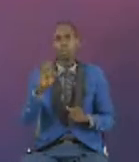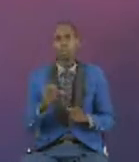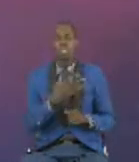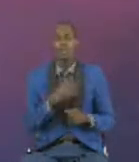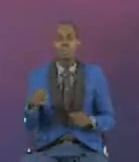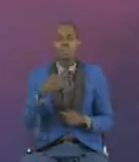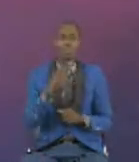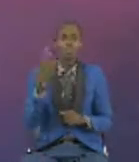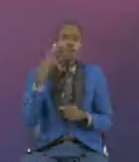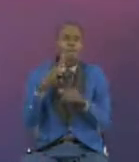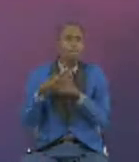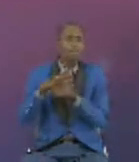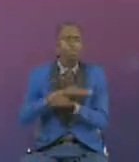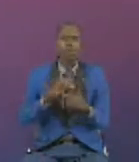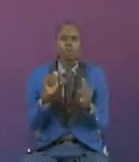jalousie.